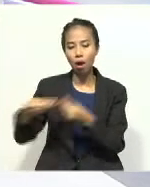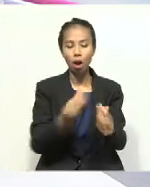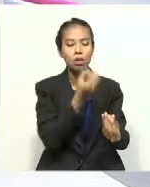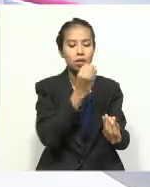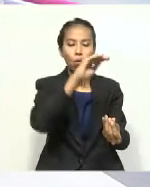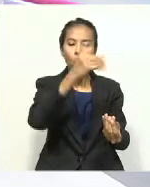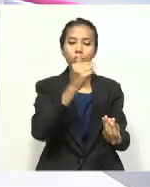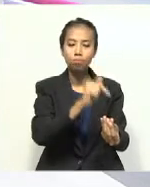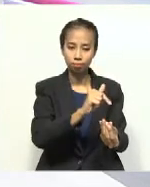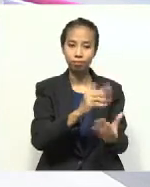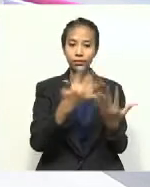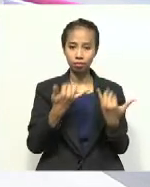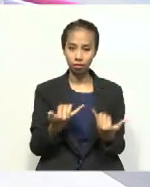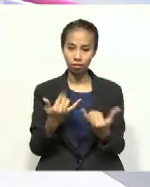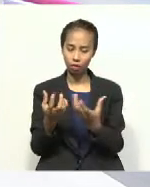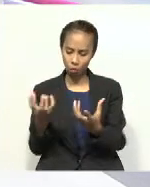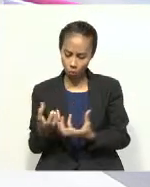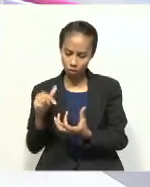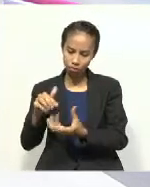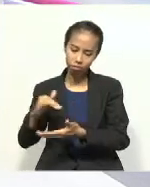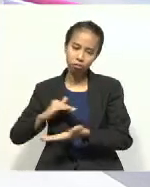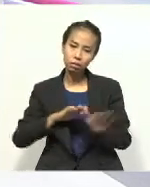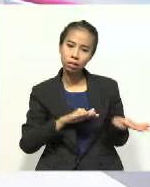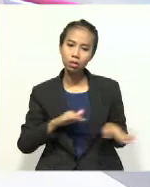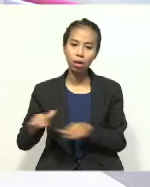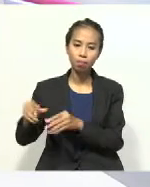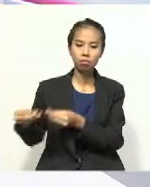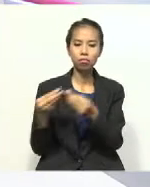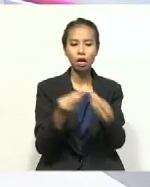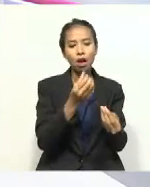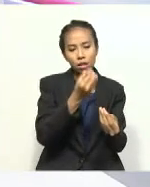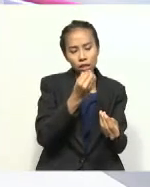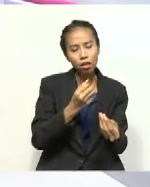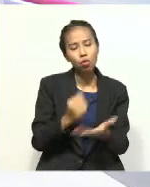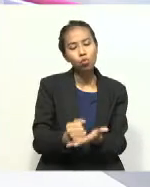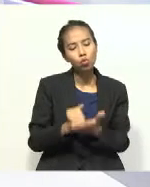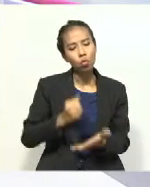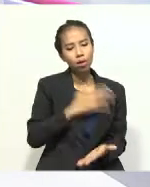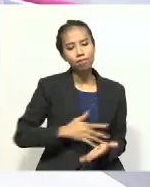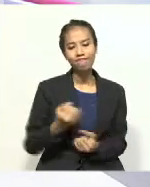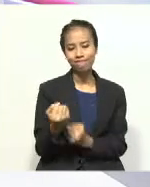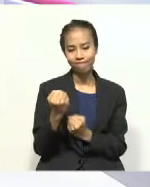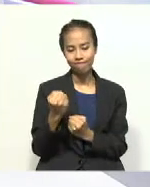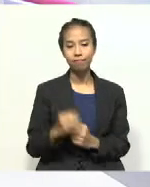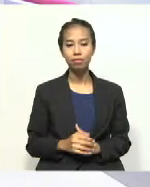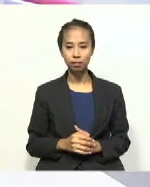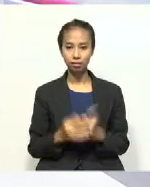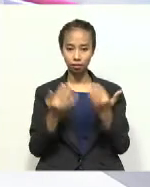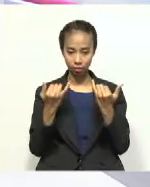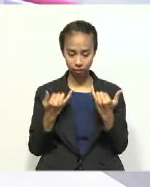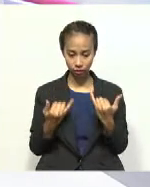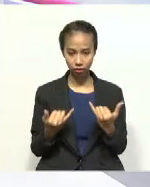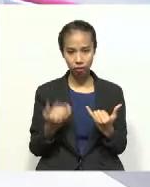ได้ทันด้วยนะครับ อาจจะเป็นไปได้ที่ให้ส่งอาหารเข้าไปก่อนเพื่อให้เด็กๆนั้นได้ทานอาหารก่อนจะได้มีพลังนะครับในการที่จะหลบหนีออกมาจากถ้ำนะครับเพราะว่าต